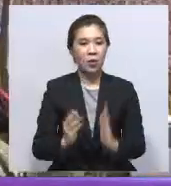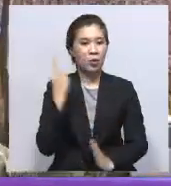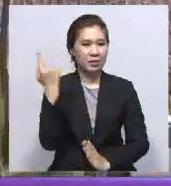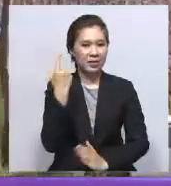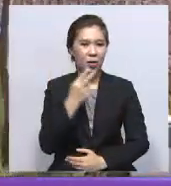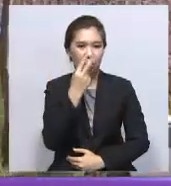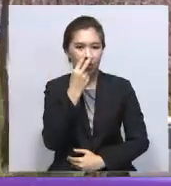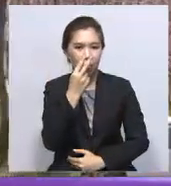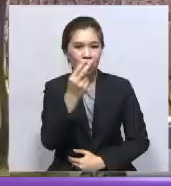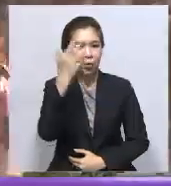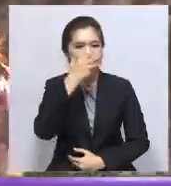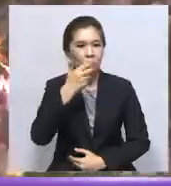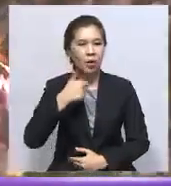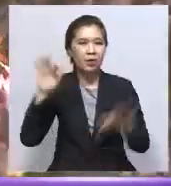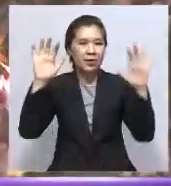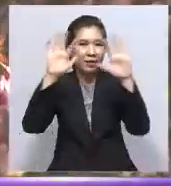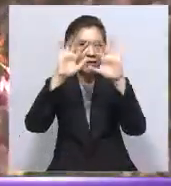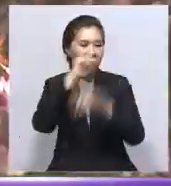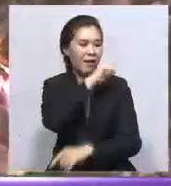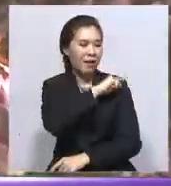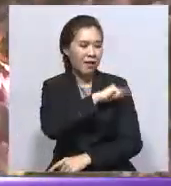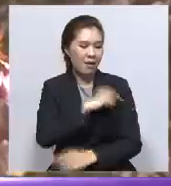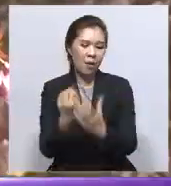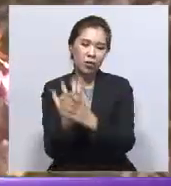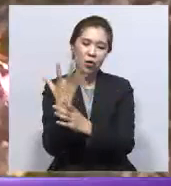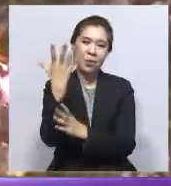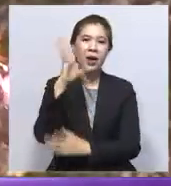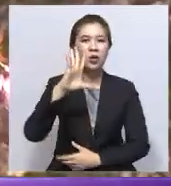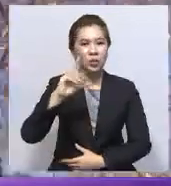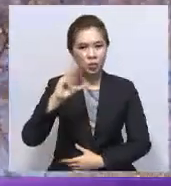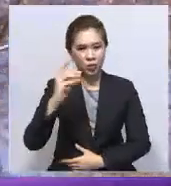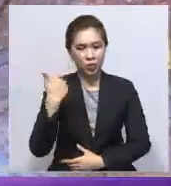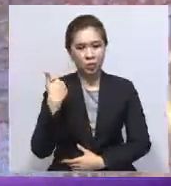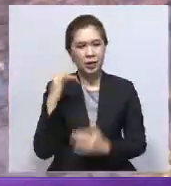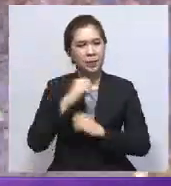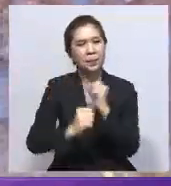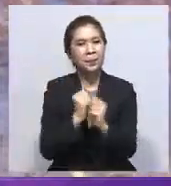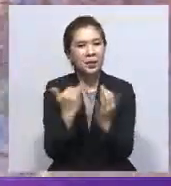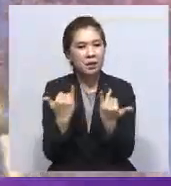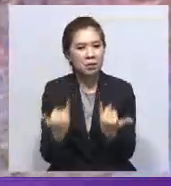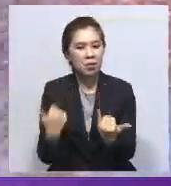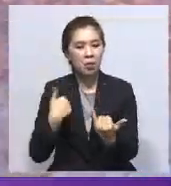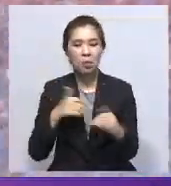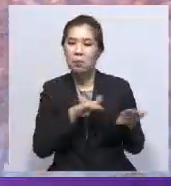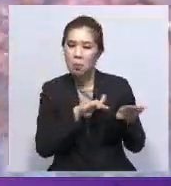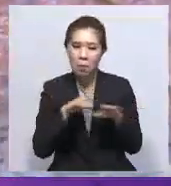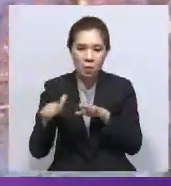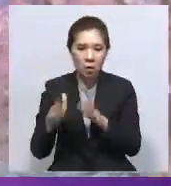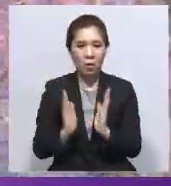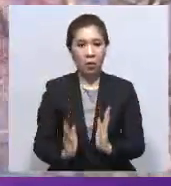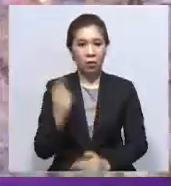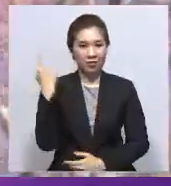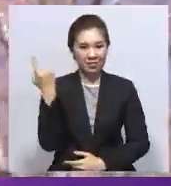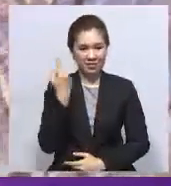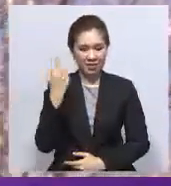ได้ชมความสวยงามของทะเลหมอกและดอกนางพญาเสือโคร่งปีนี้ออกดอกบานพร้อมกันทุกแปลงนะครับผู้ที่จะขึ้นไป